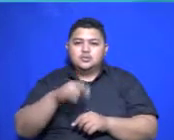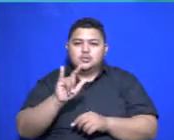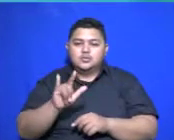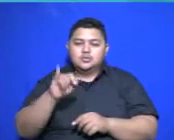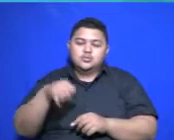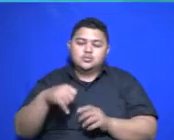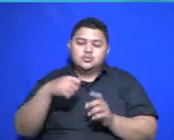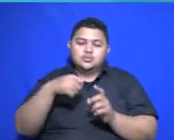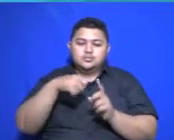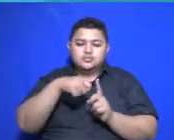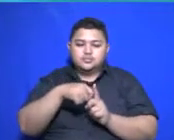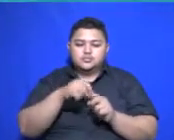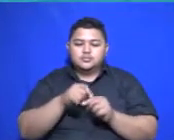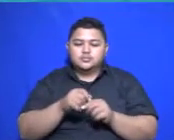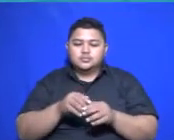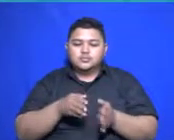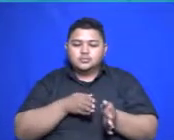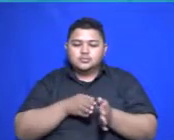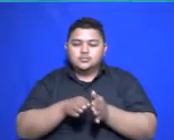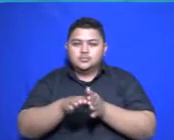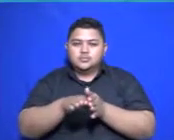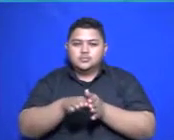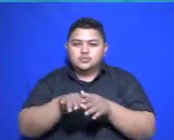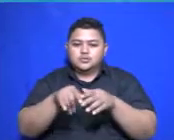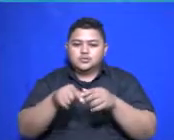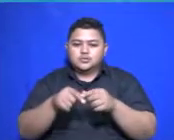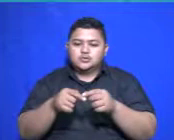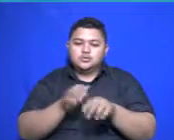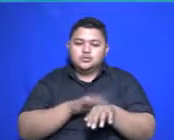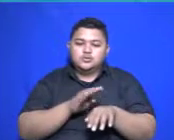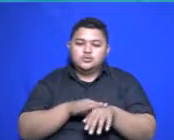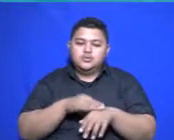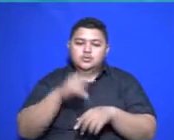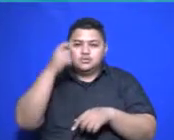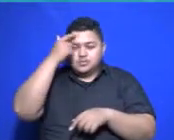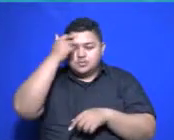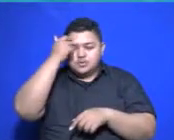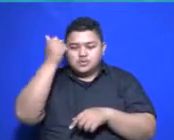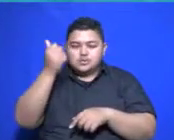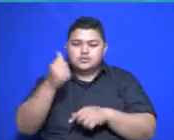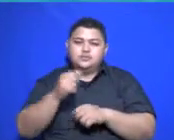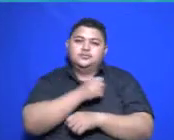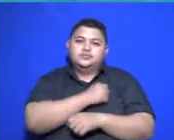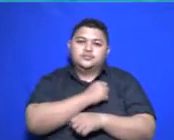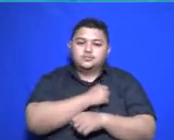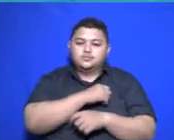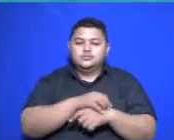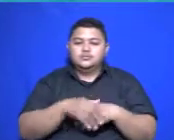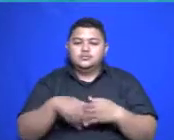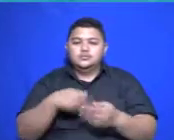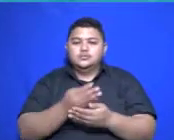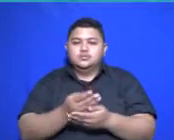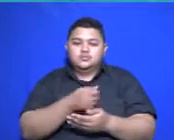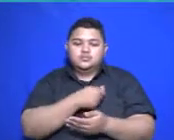Kala dengan tema pemajuan kebudayaan dan prestasi bangsa. Beberapa jumpa pers sebelumnya dipaparkan